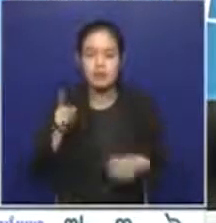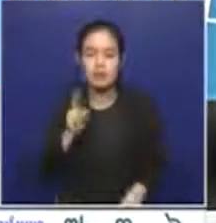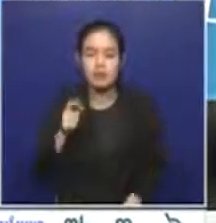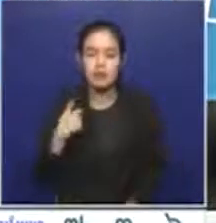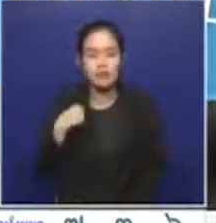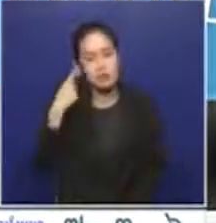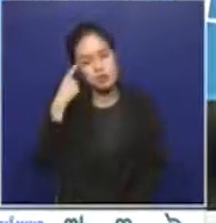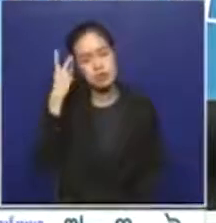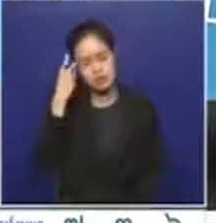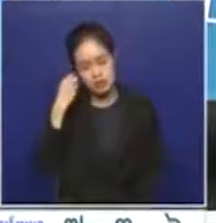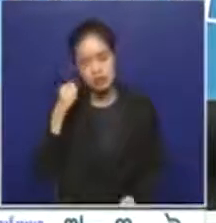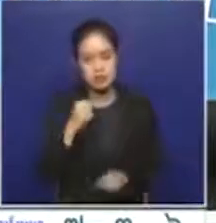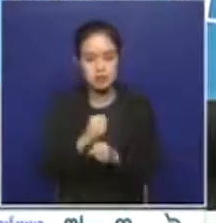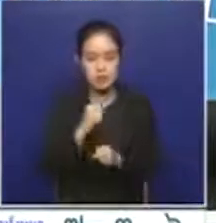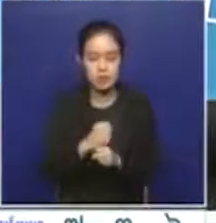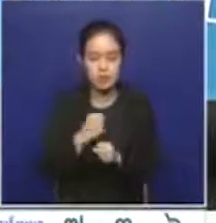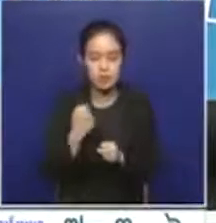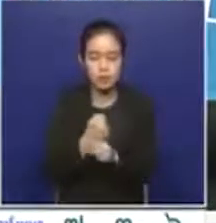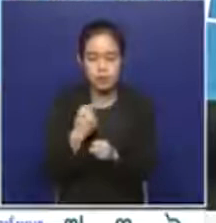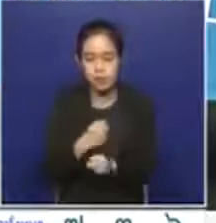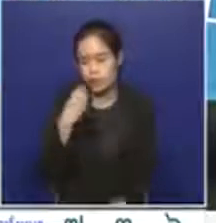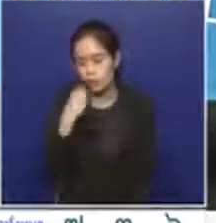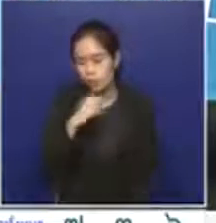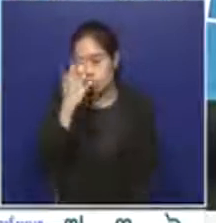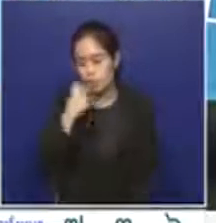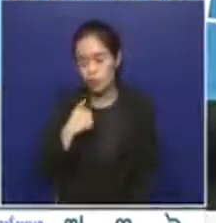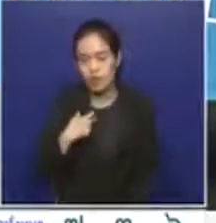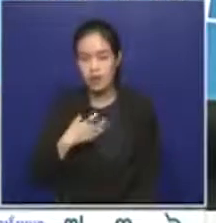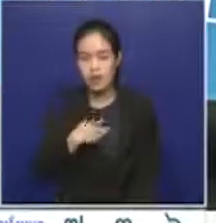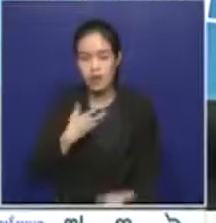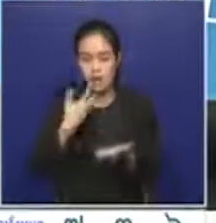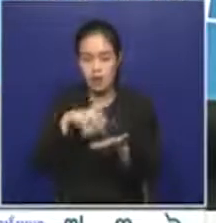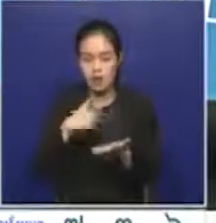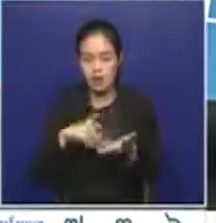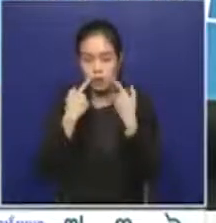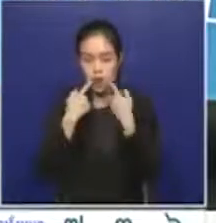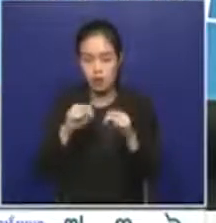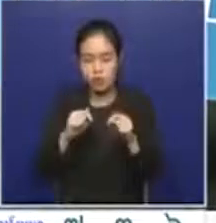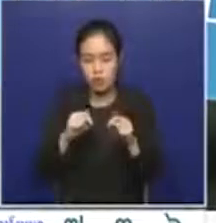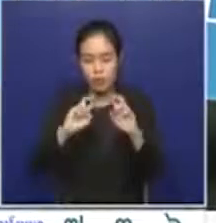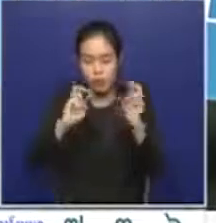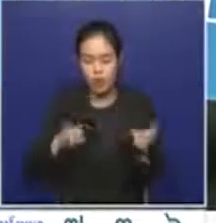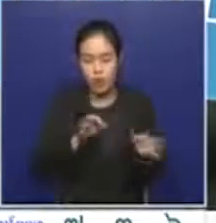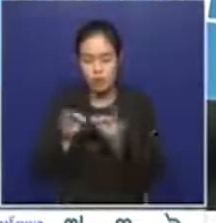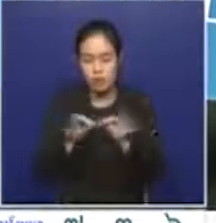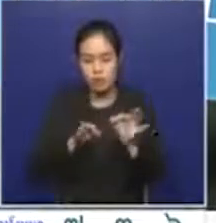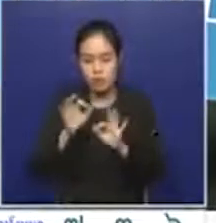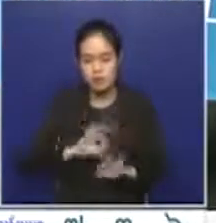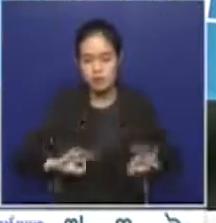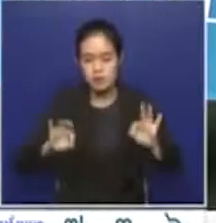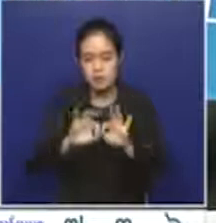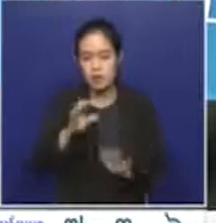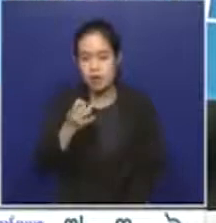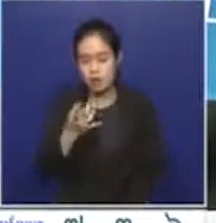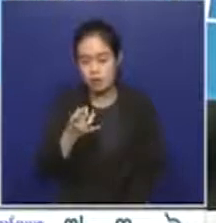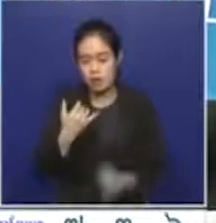ก็เป็นการทำกันบ้านที่ค่อนข้างหนักกว่าปกติเนื่องจากเป็นการตอบโจทย์ใหญ่ๆอยู่2ข้อข้อแรกก็คือจะต้